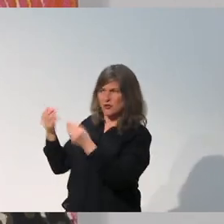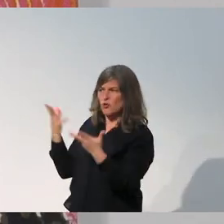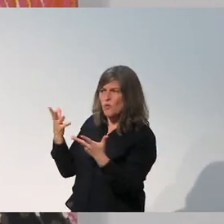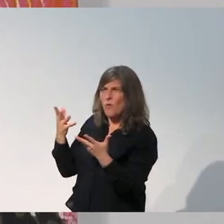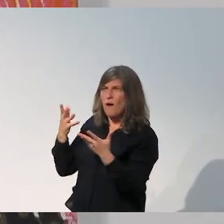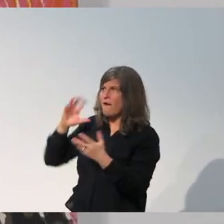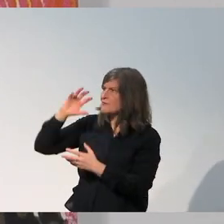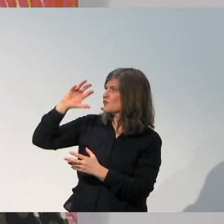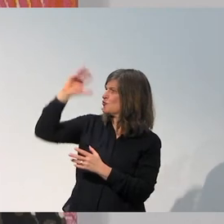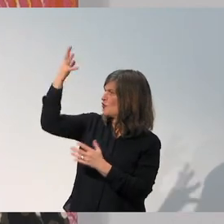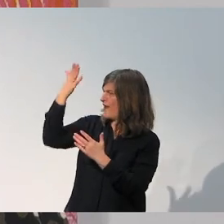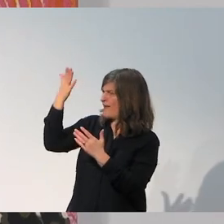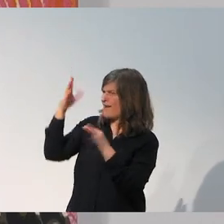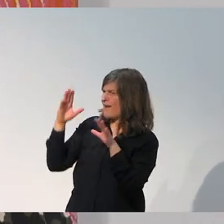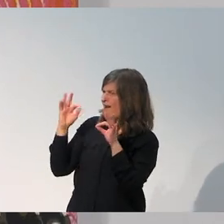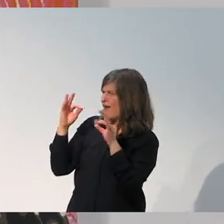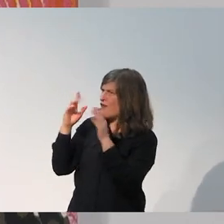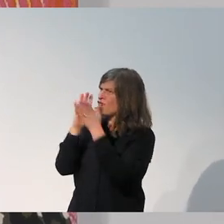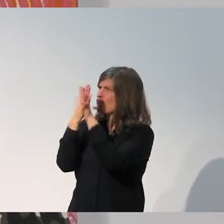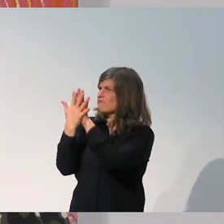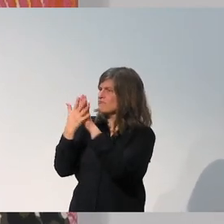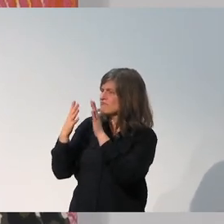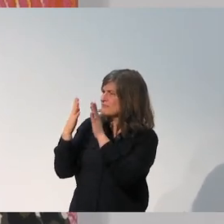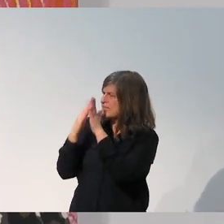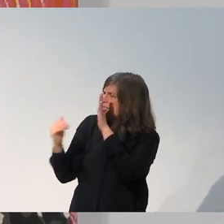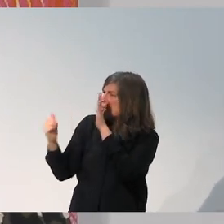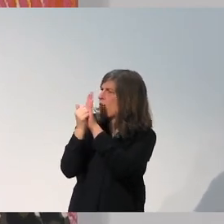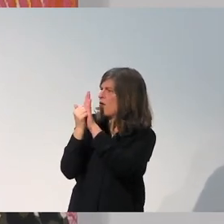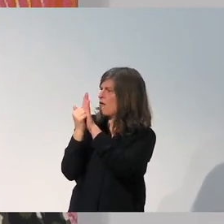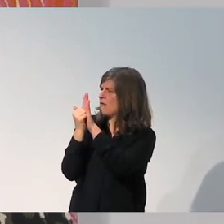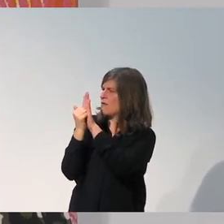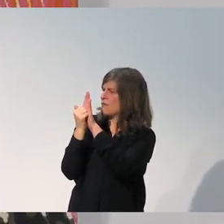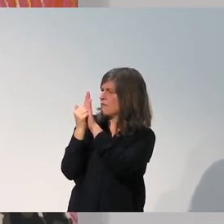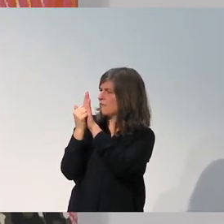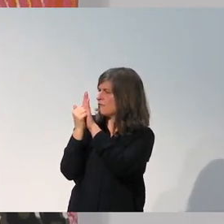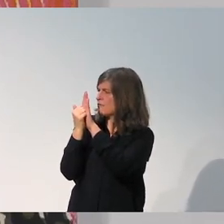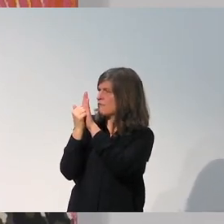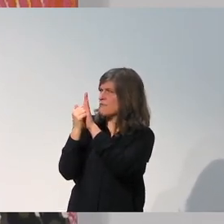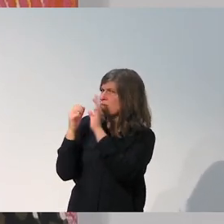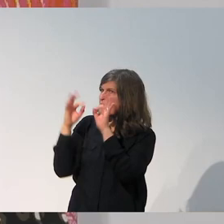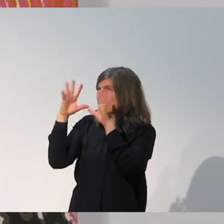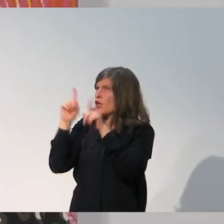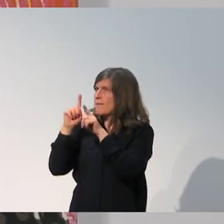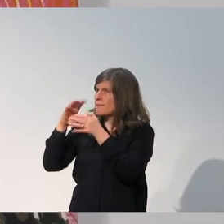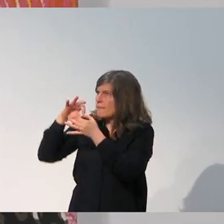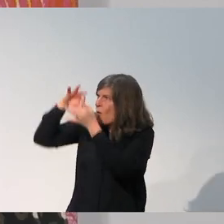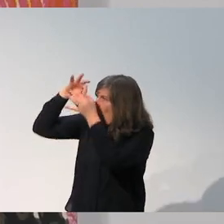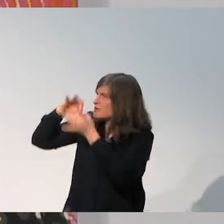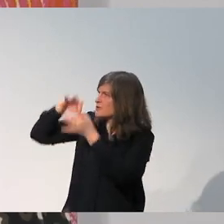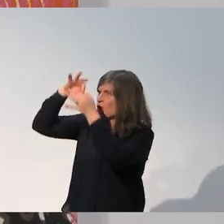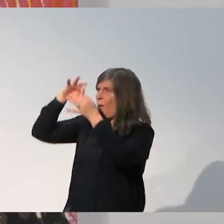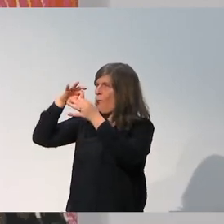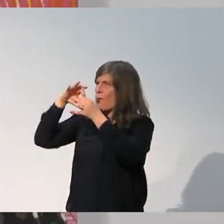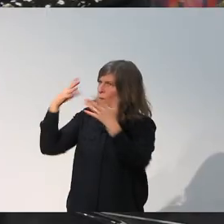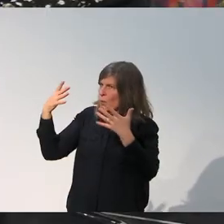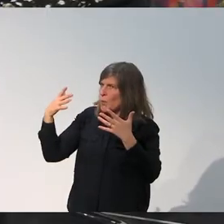de faire du soleil finalement une espèce de symbole de religion, de culte? Alors c'est une